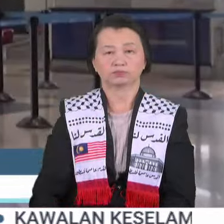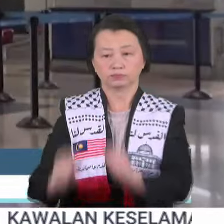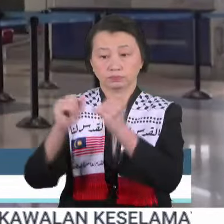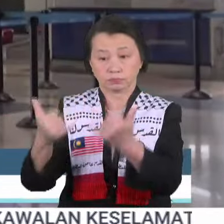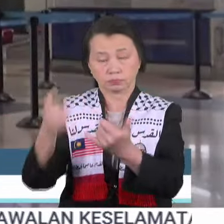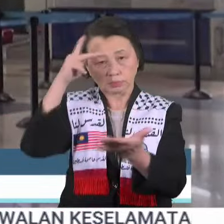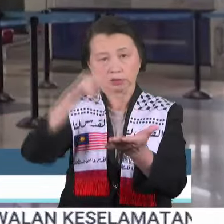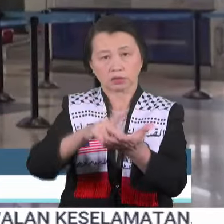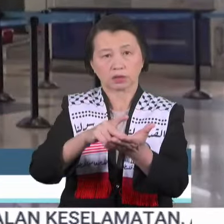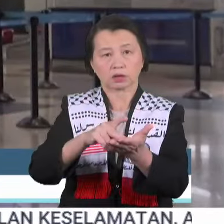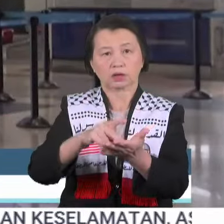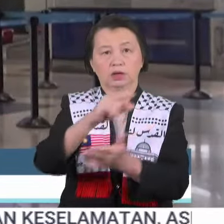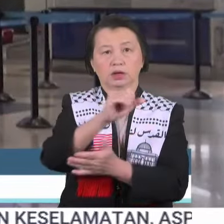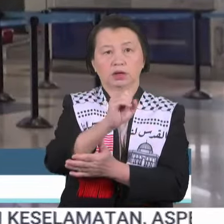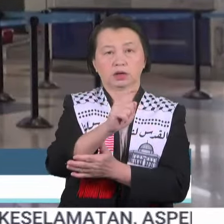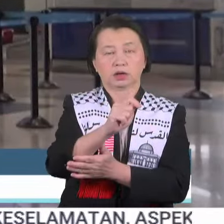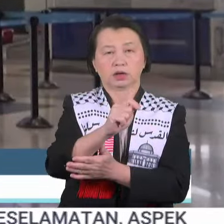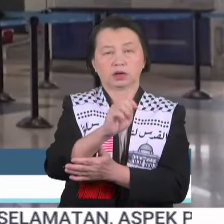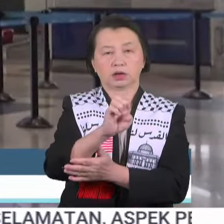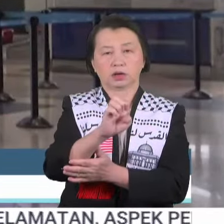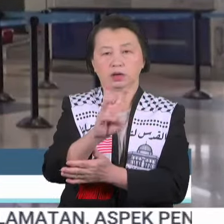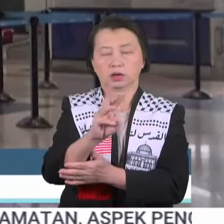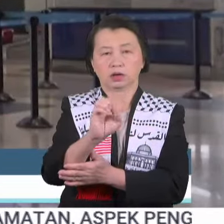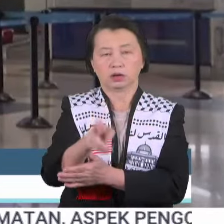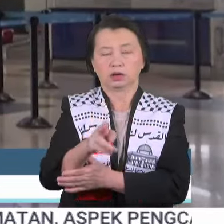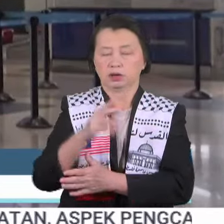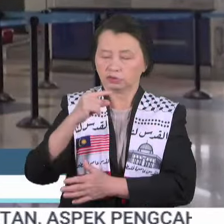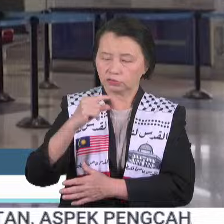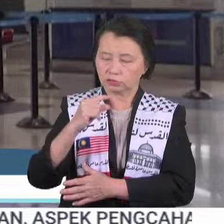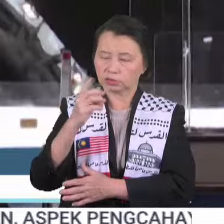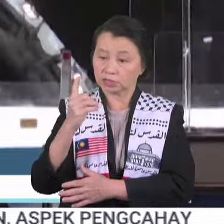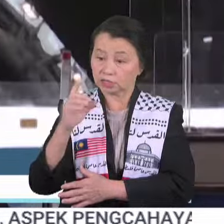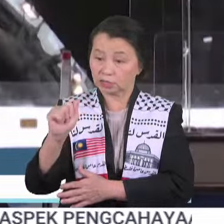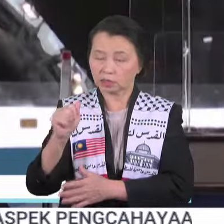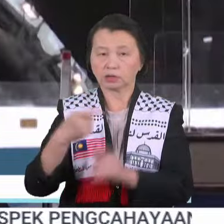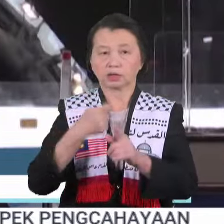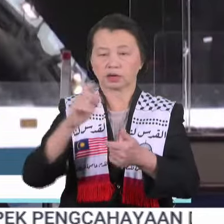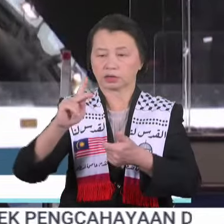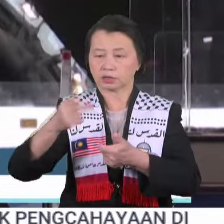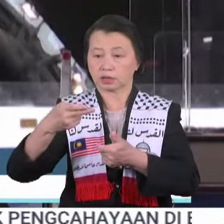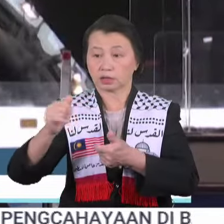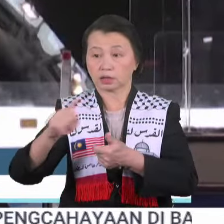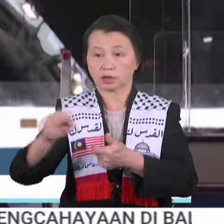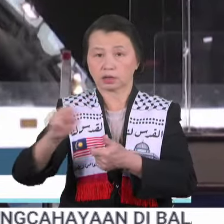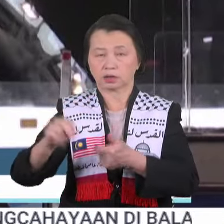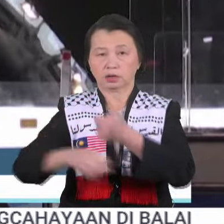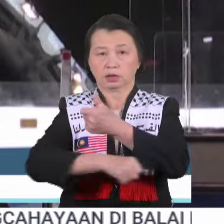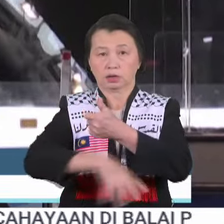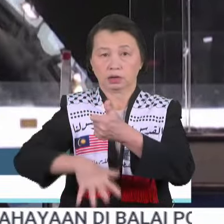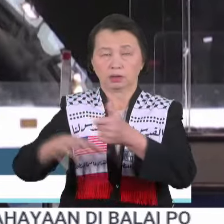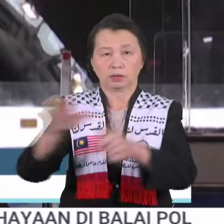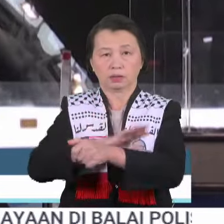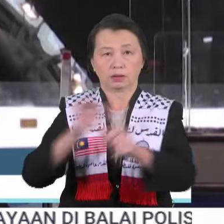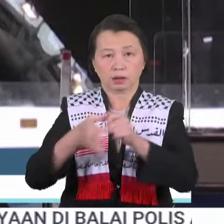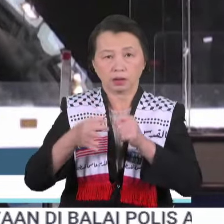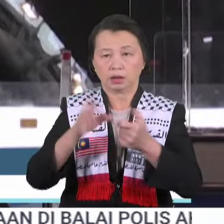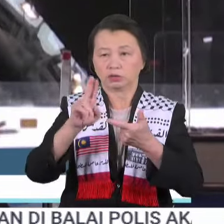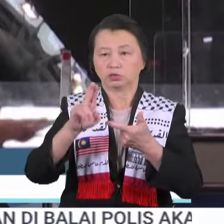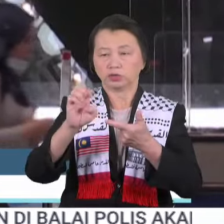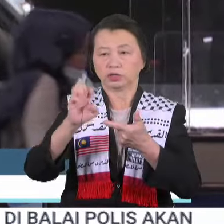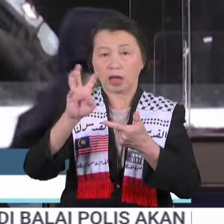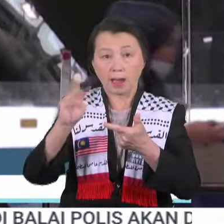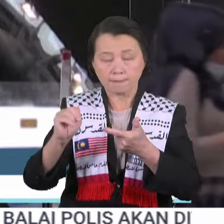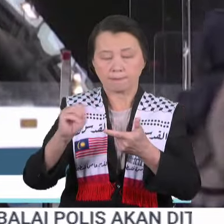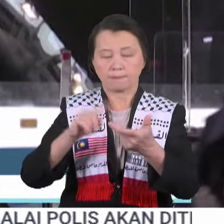Konsortium dikenali sebagai Gateway Development Alliance GDA terdiri daripada Khazanah menerusi anak syarikat milik penuhnya UEM